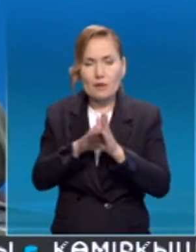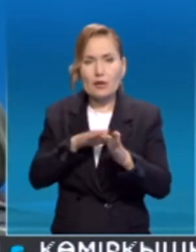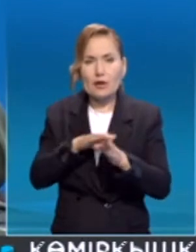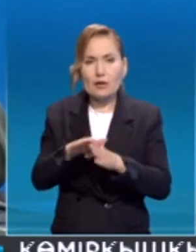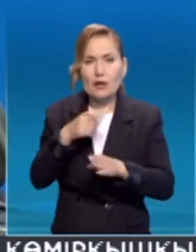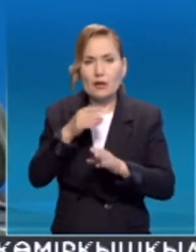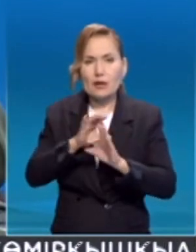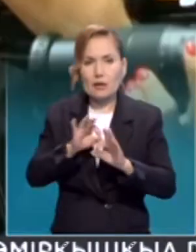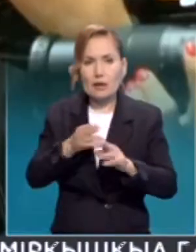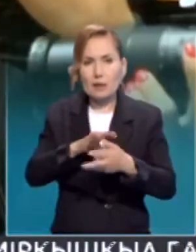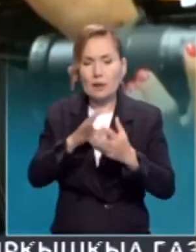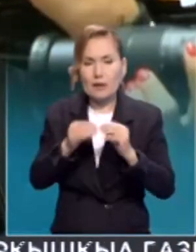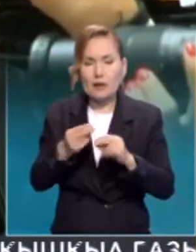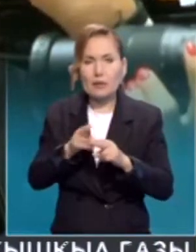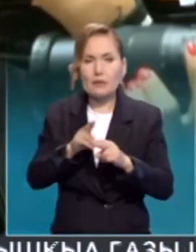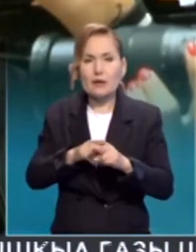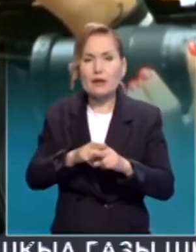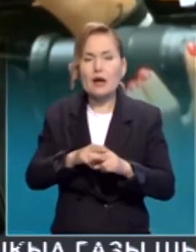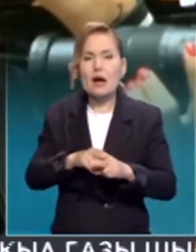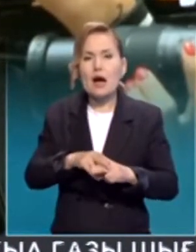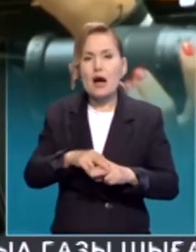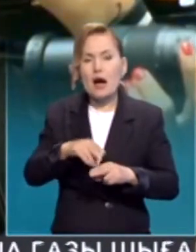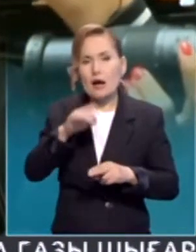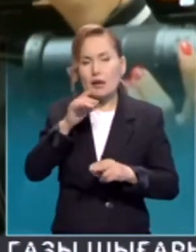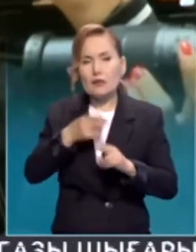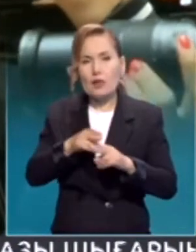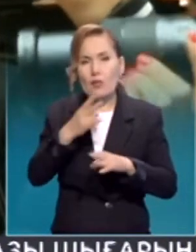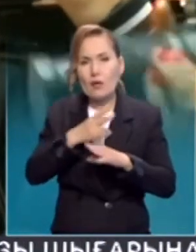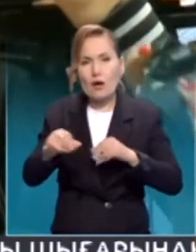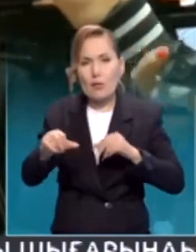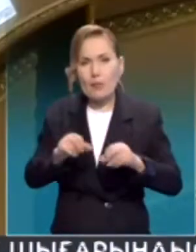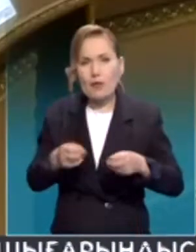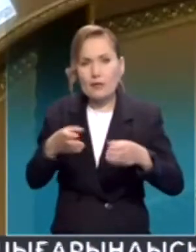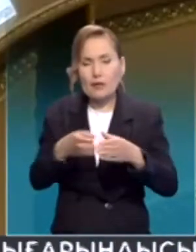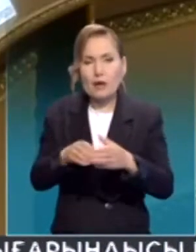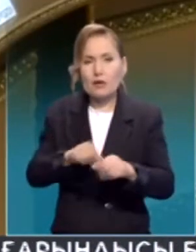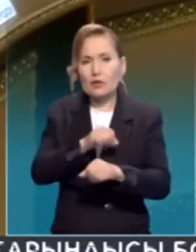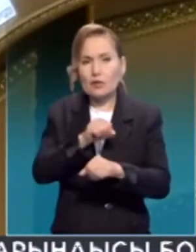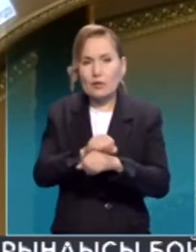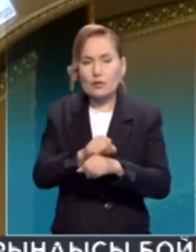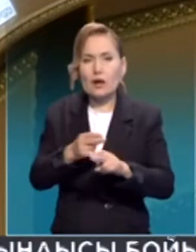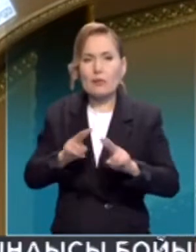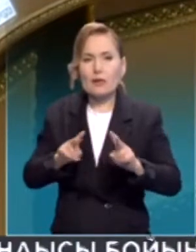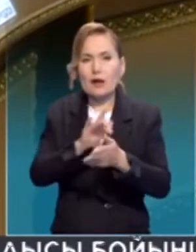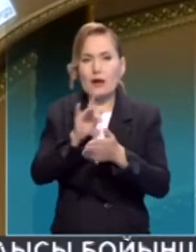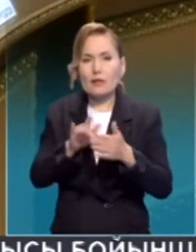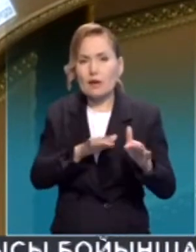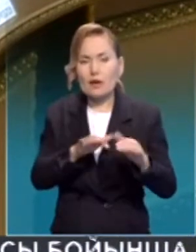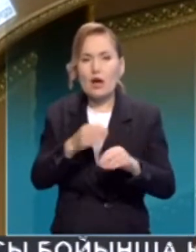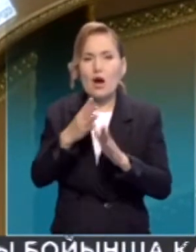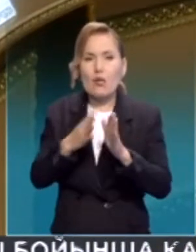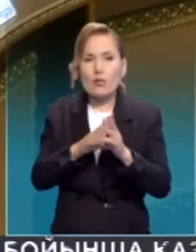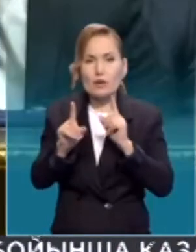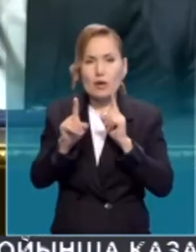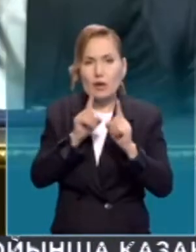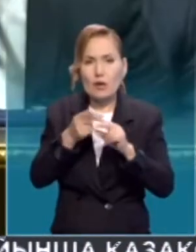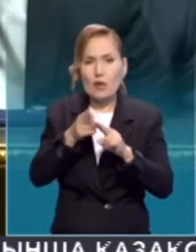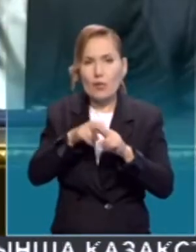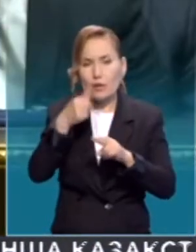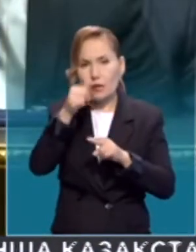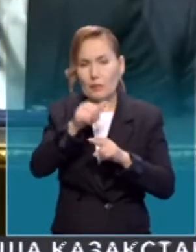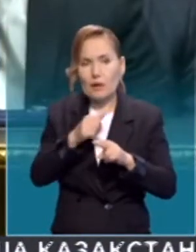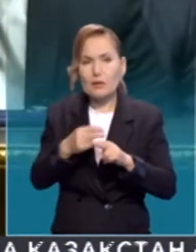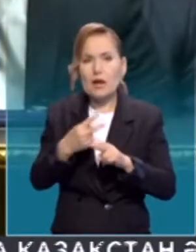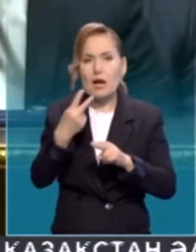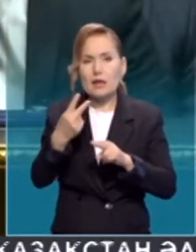айтты. Сонымен қатар кепілгер елдер елдегі лаңкестік әрекеттің барлық түрін айыптап отырып, Астана процесінің 19-шы кездесуі биылғы